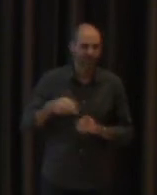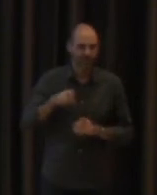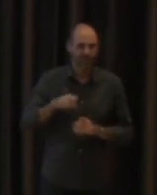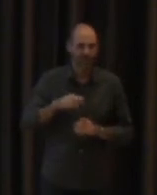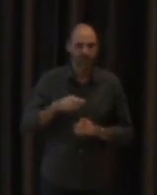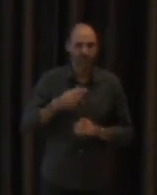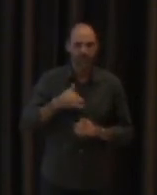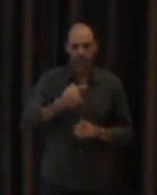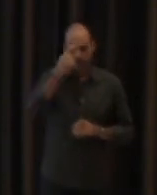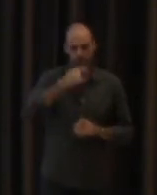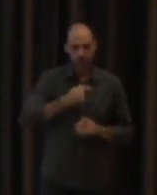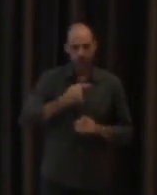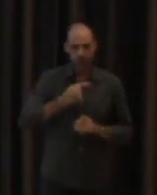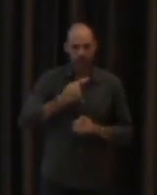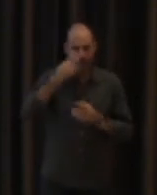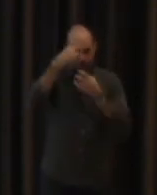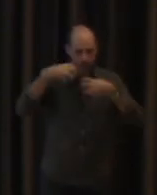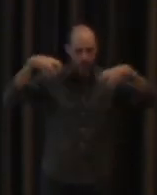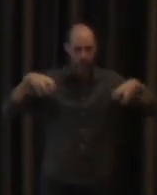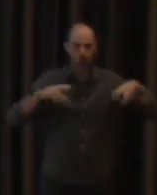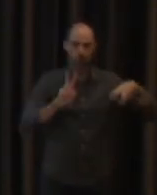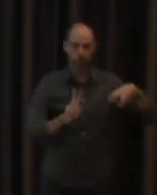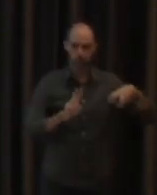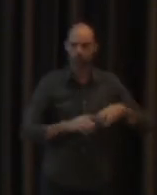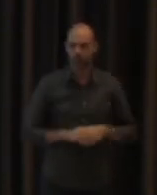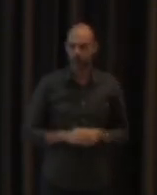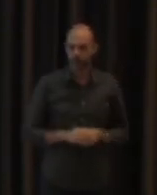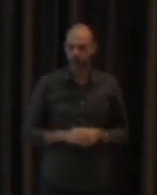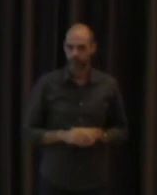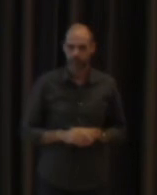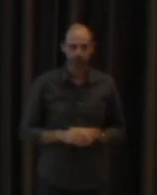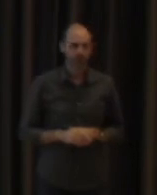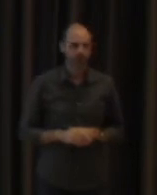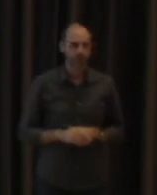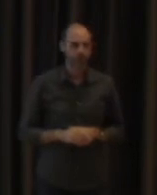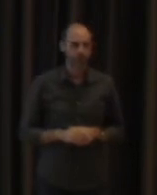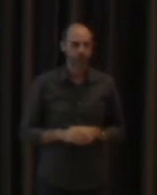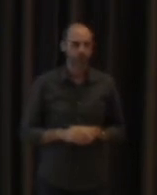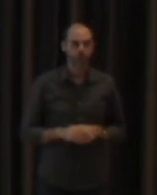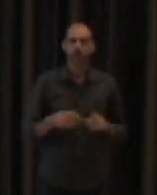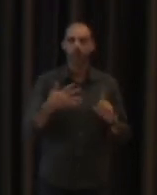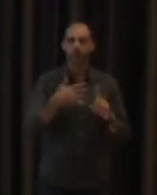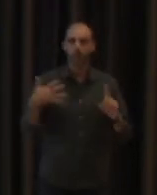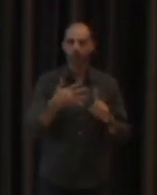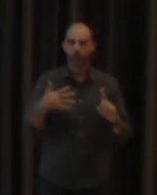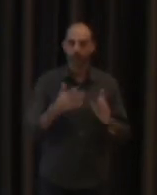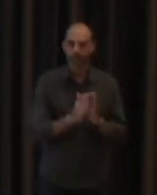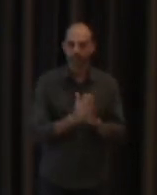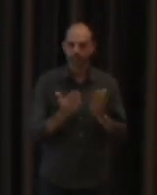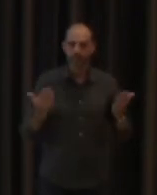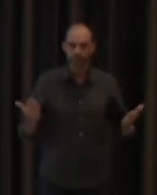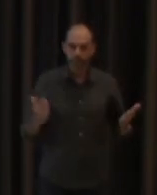de la persona i, per tant, hi hauria dos participants. Els predicats simètrics poden